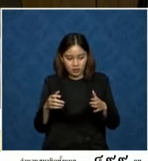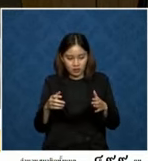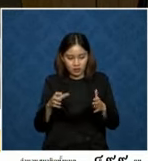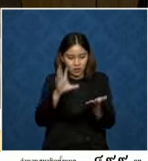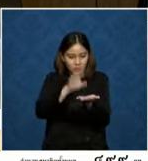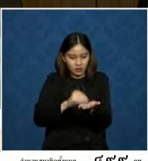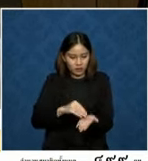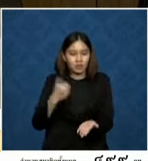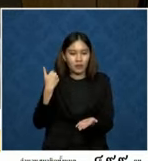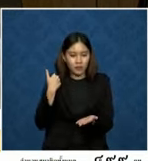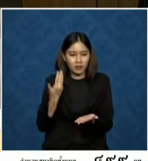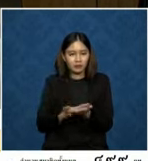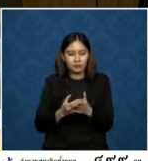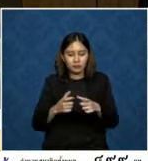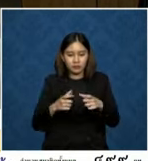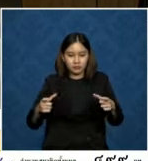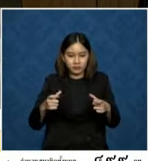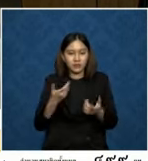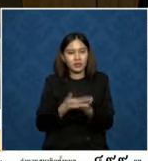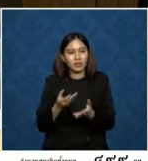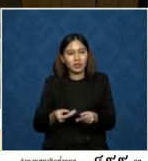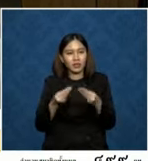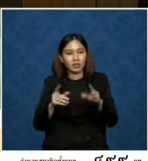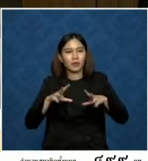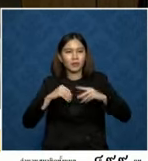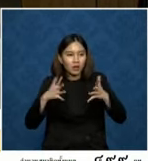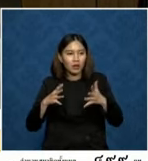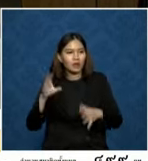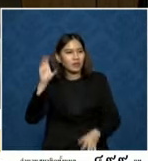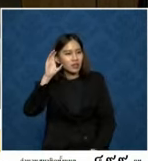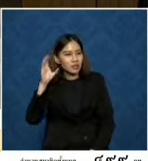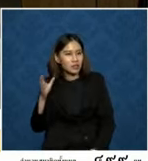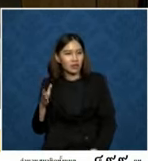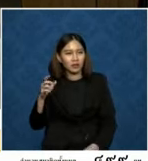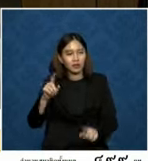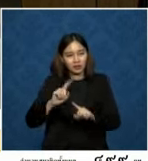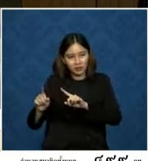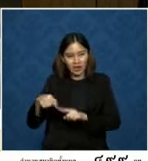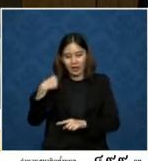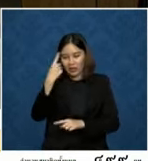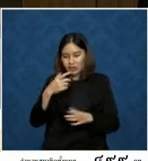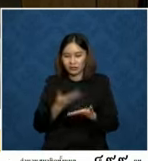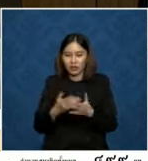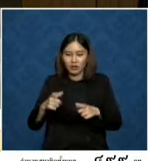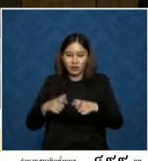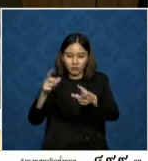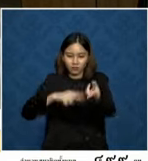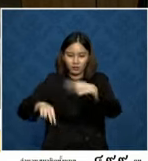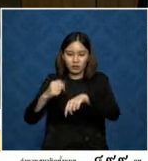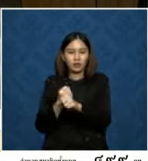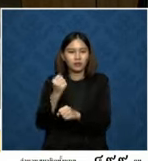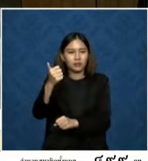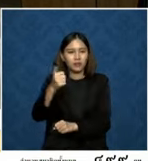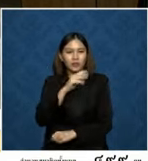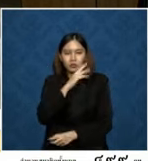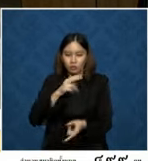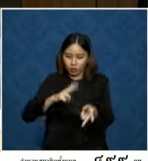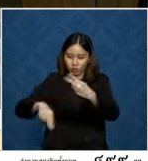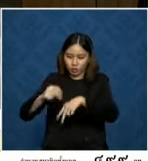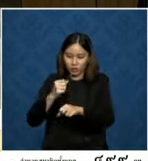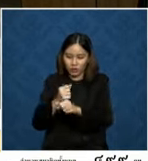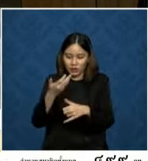ได้เกินมีการออกเช็คแล้วปฏิเสธการจ่ายเงินทำลายความเชื่อถือแล้วให้ประชาชนที่จะรับเช็คนั้นสามารถตรวจสอบได้ดูง่ายถ้าตรวจสอบแล้ว